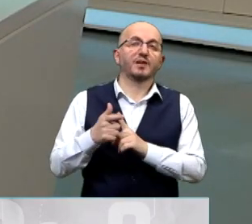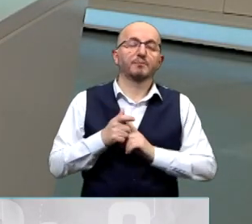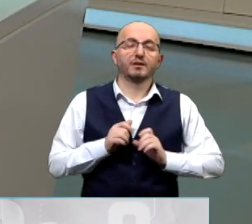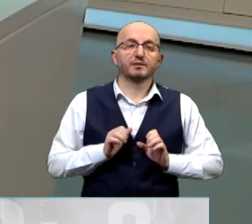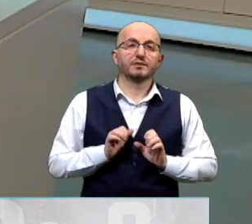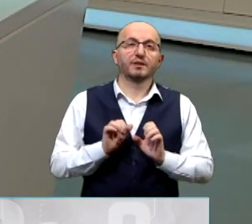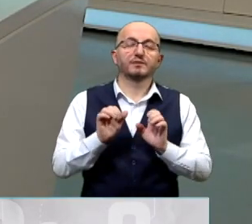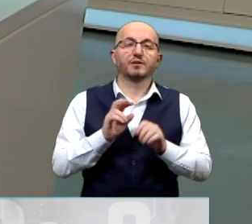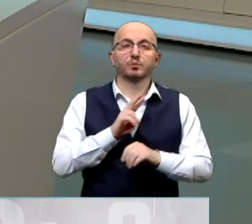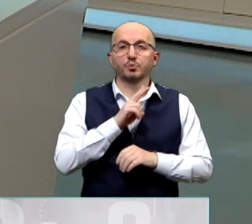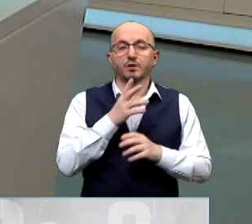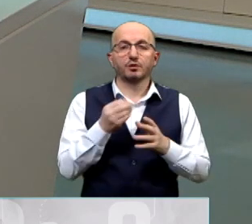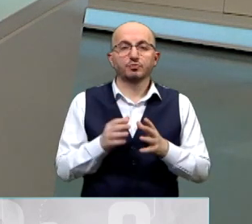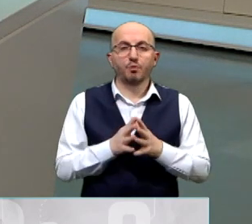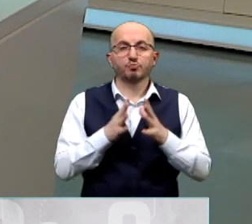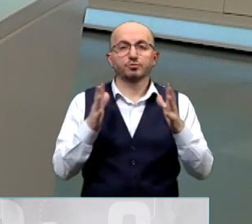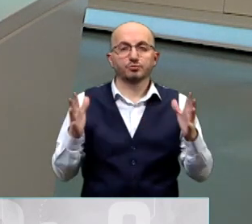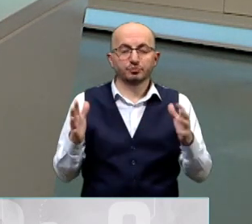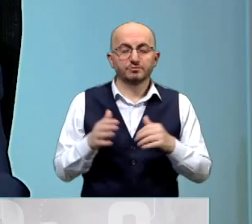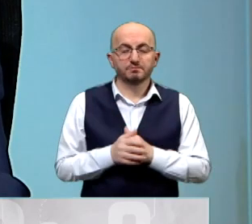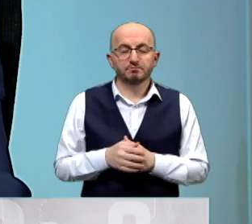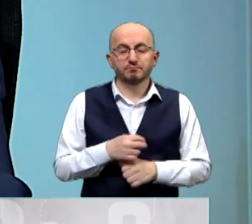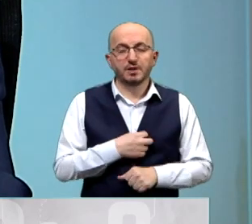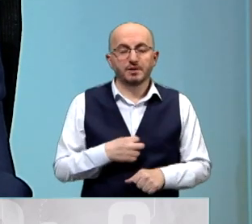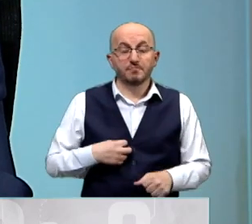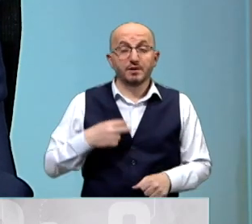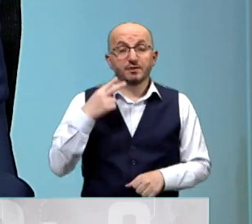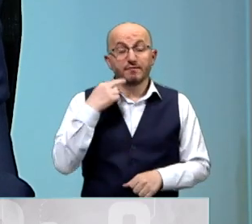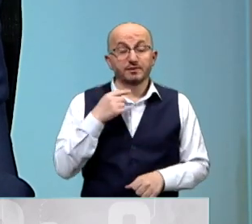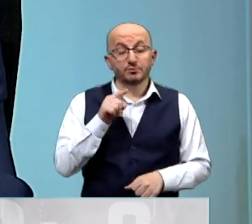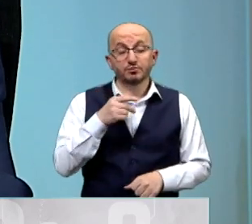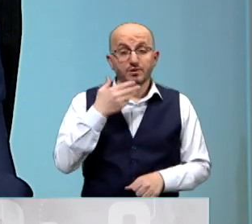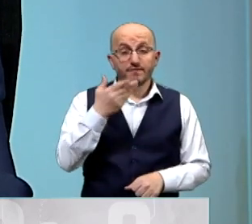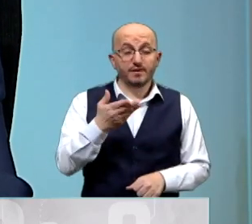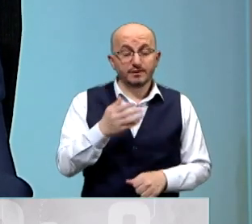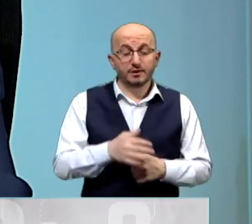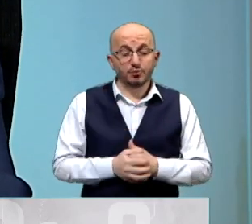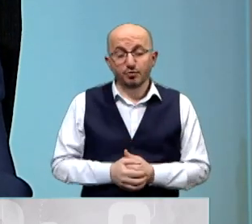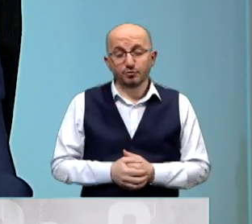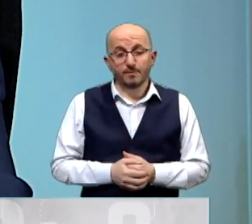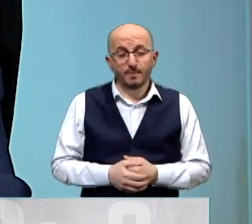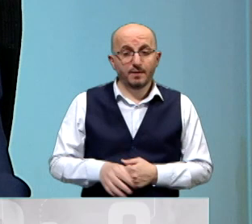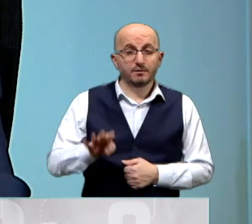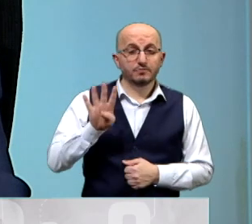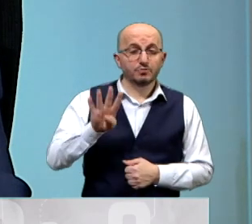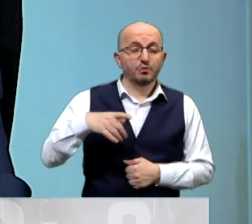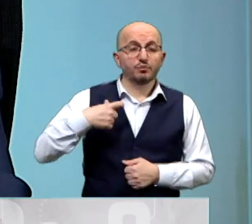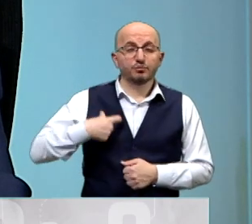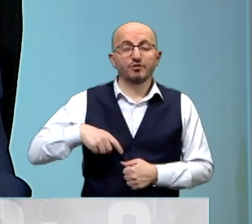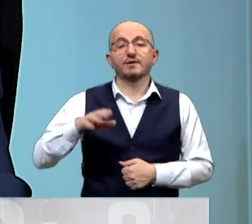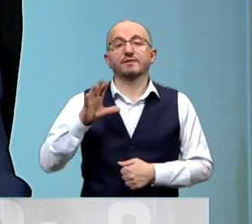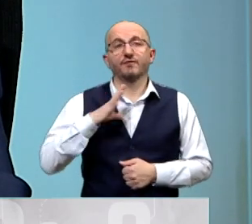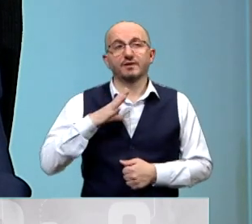ihanetin günaha çok büyüktür Peygamberimiz şöyle ifade ediyor diyor ki 4 tane özellik var